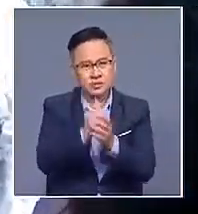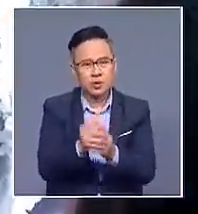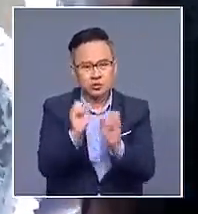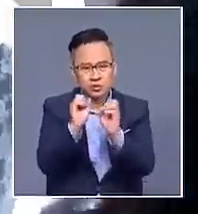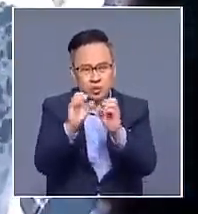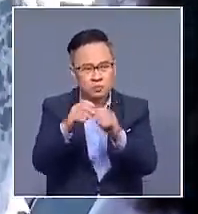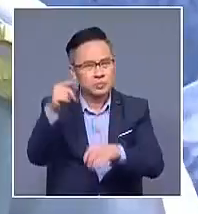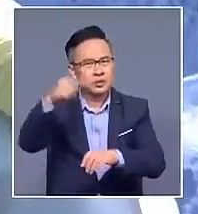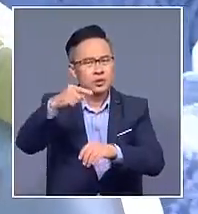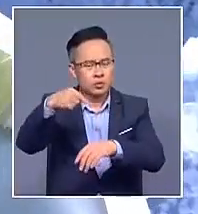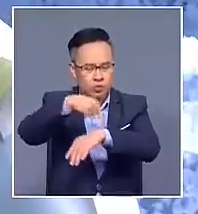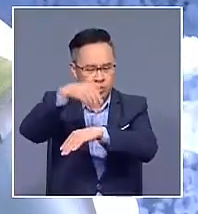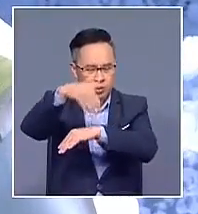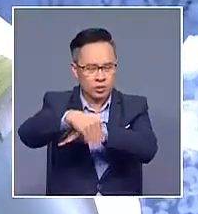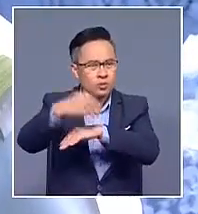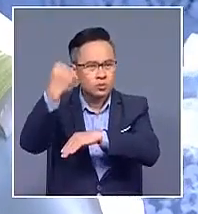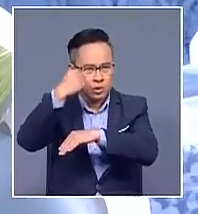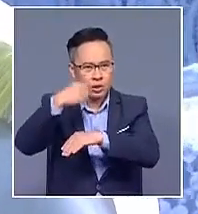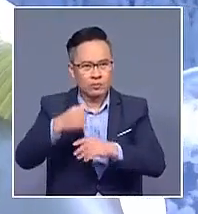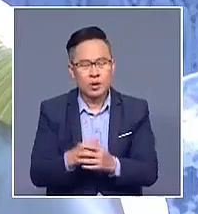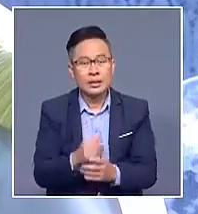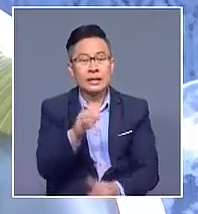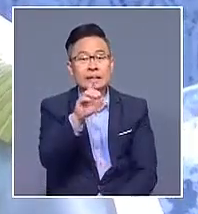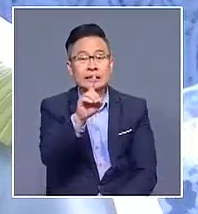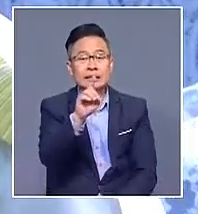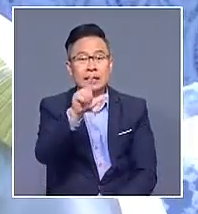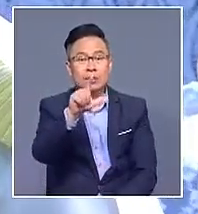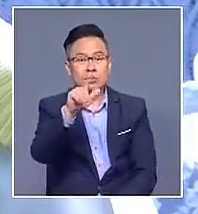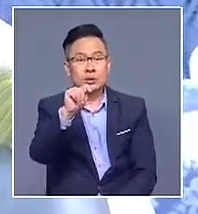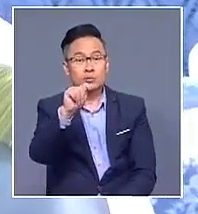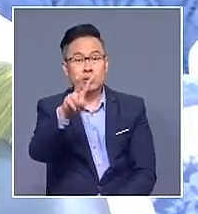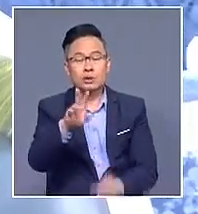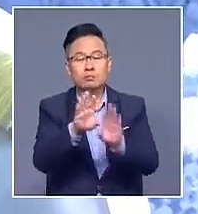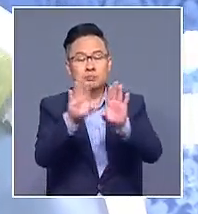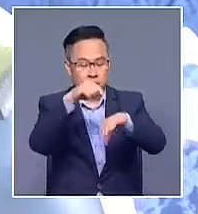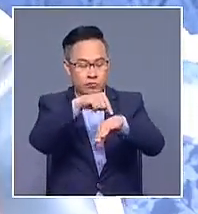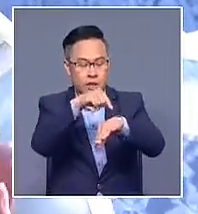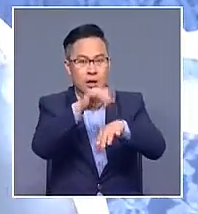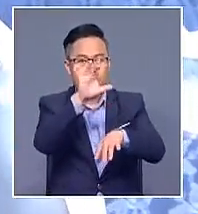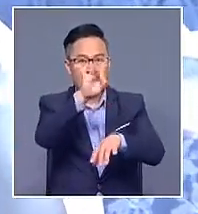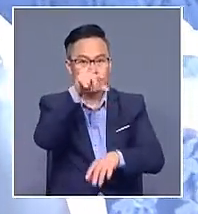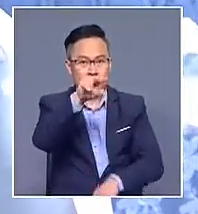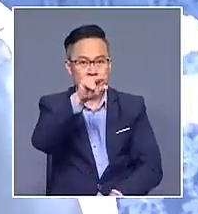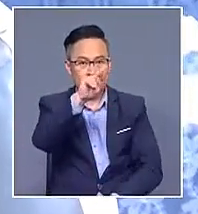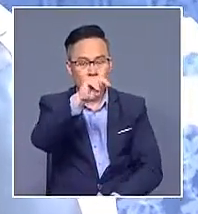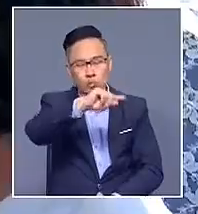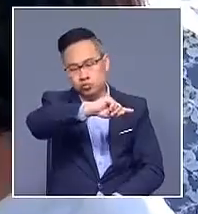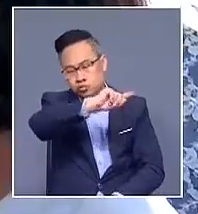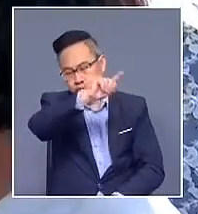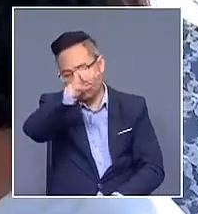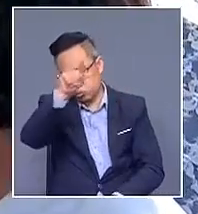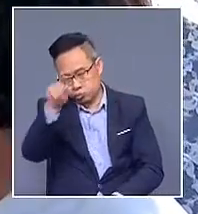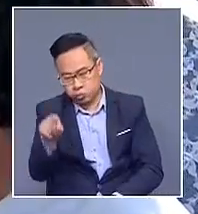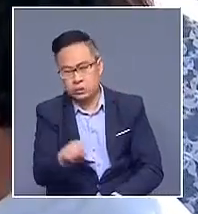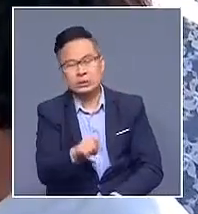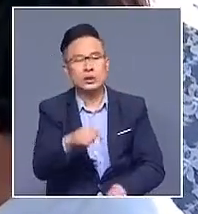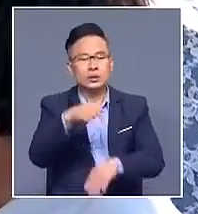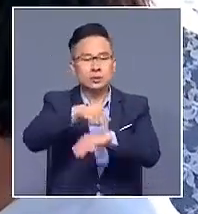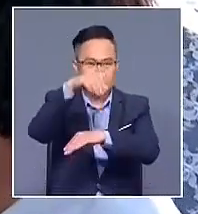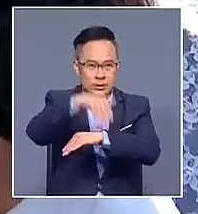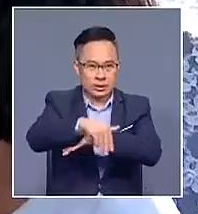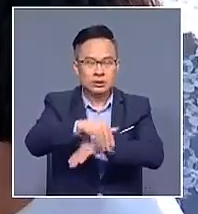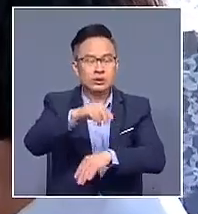นเย็นเลย ค่ะเราจะเปิด DLTV ตั้งแต่ 8:30 นเรียนกับคุณครูต้นทางจ